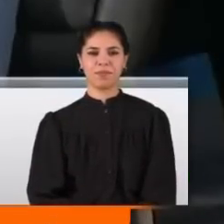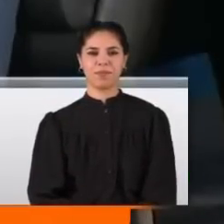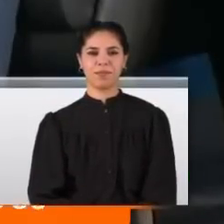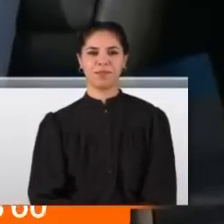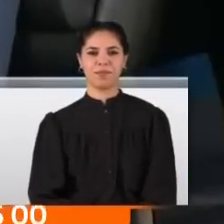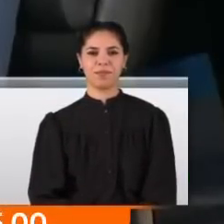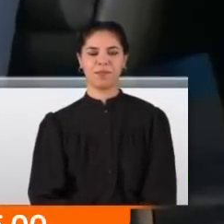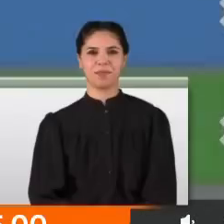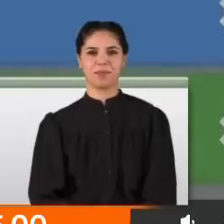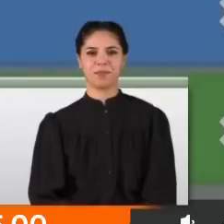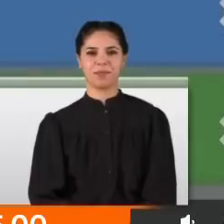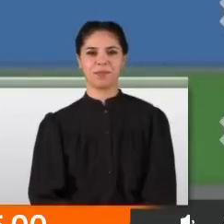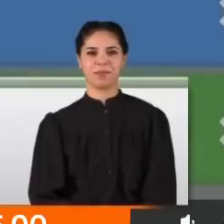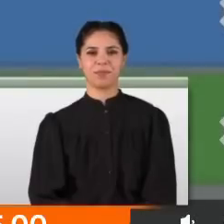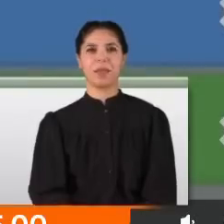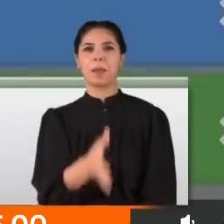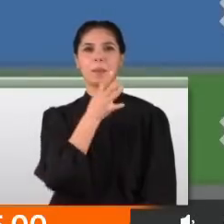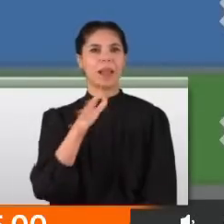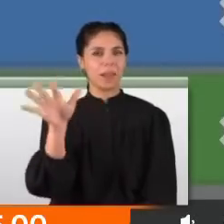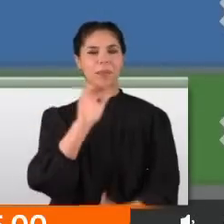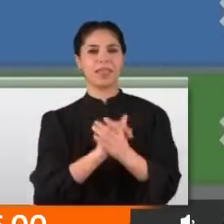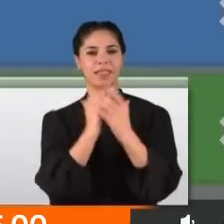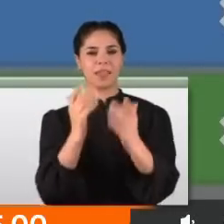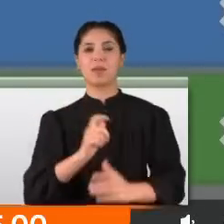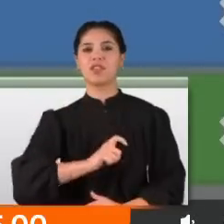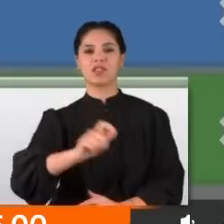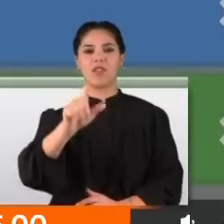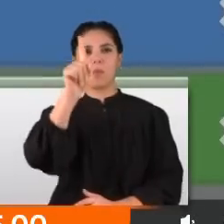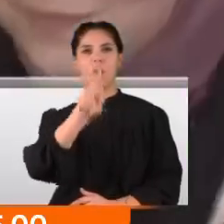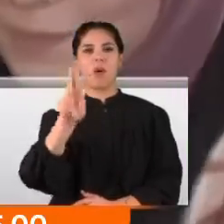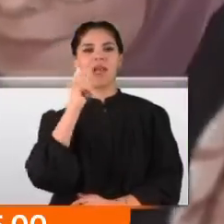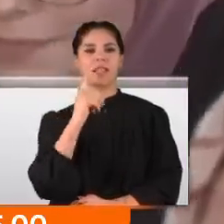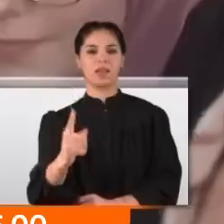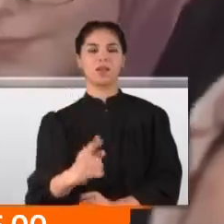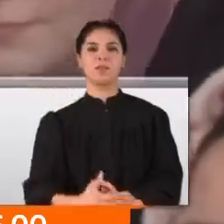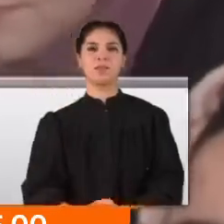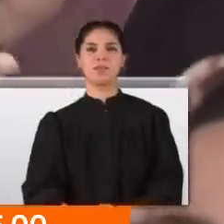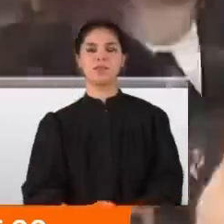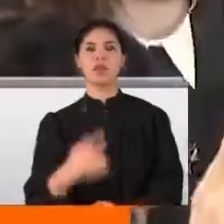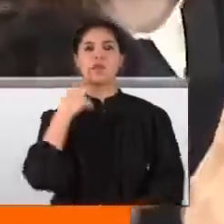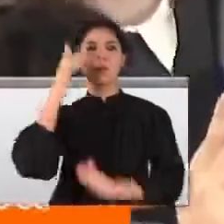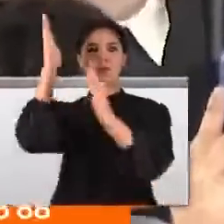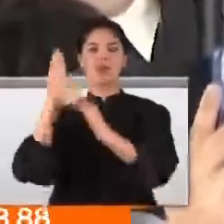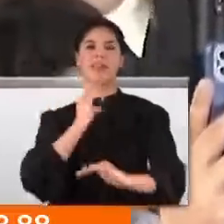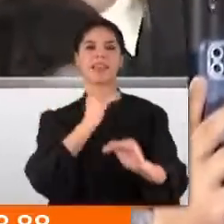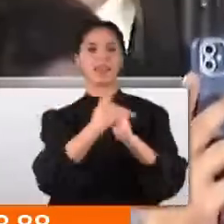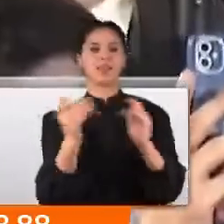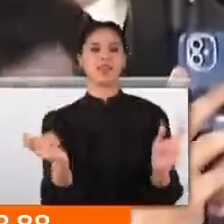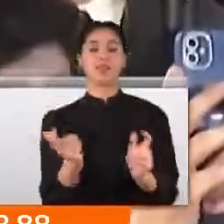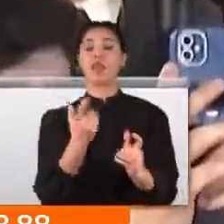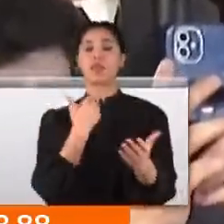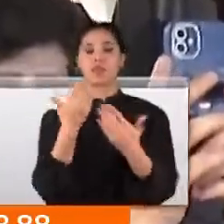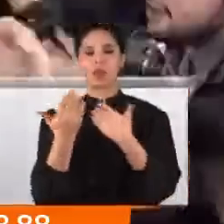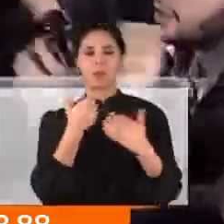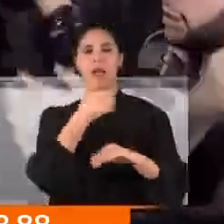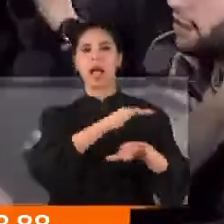kazanmıştır? Ve tüm bilen arkadaşlarımızı tebrik ediyoruz. Cevabımız 17 olacak ve... Cumhurbaşkanı gençlerle sohbetine altılı masada